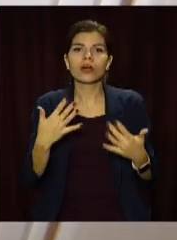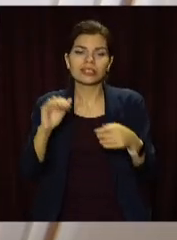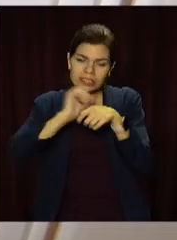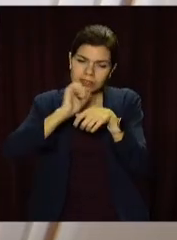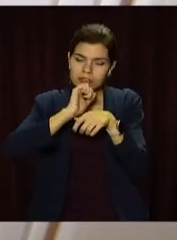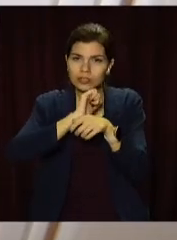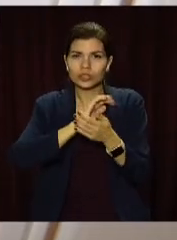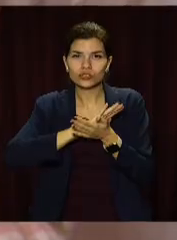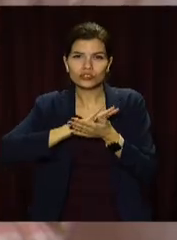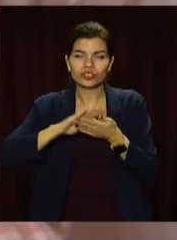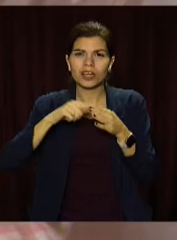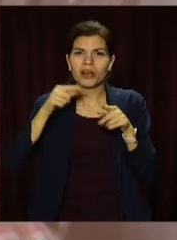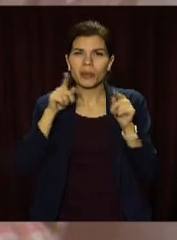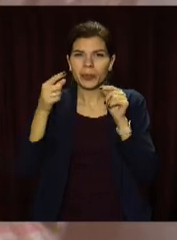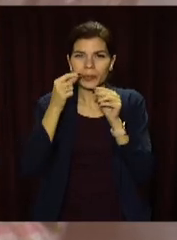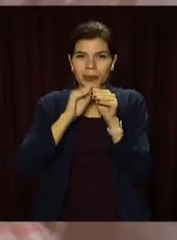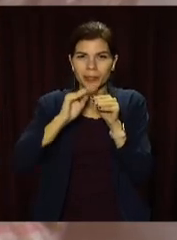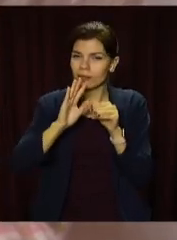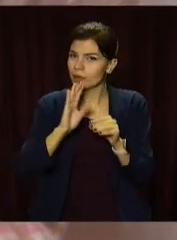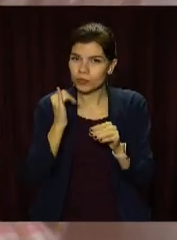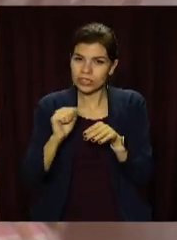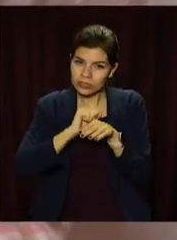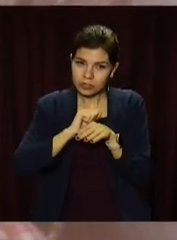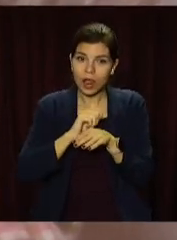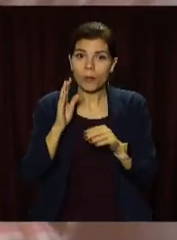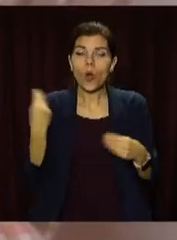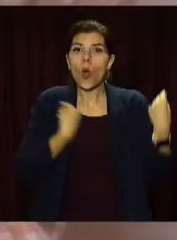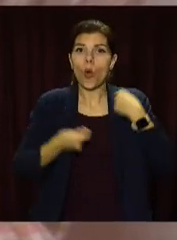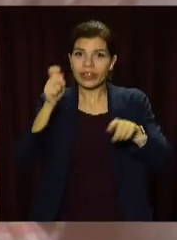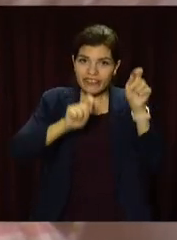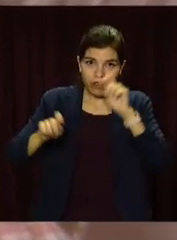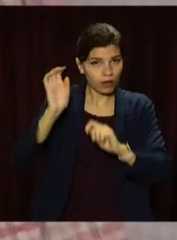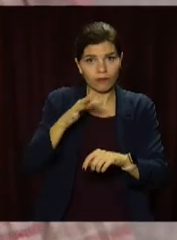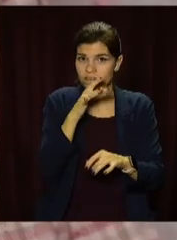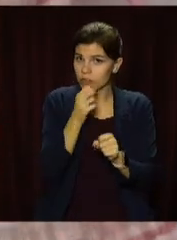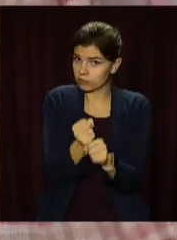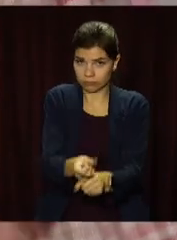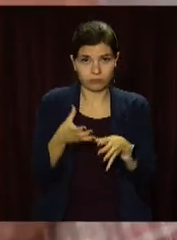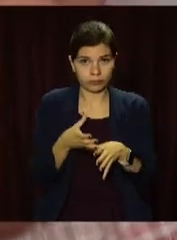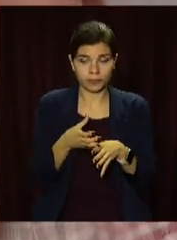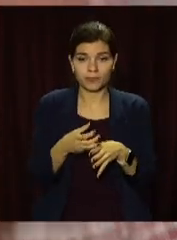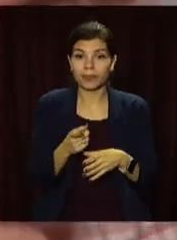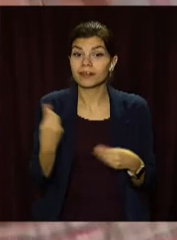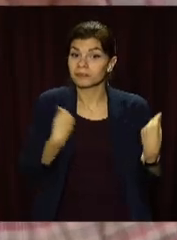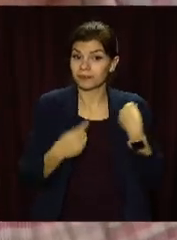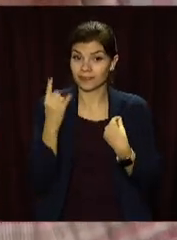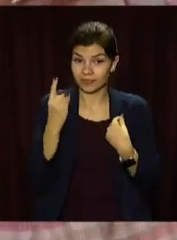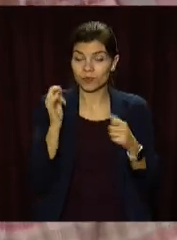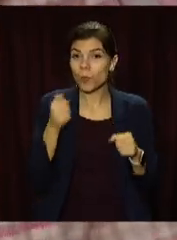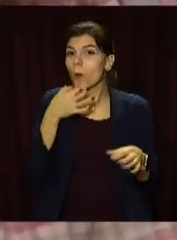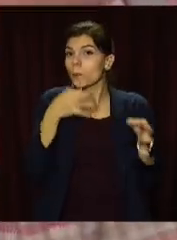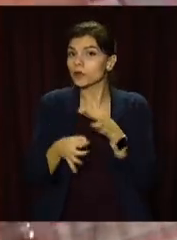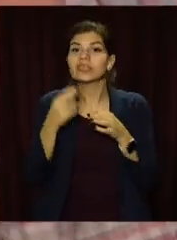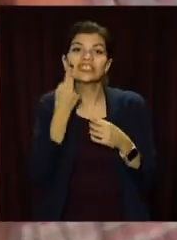фарфора, несколько обжигов. Творческий процесс одевания куклы, он вообще может быть бесконечным. Дизайн для вбрання ляльки можуть